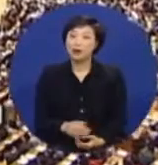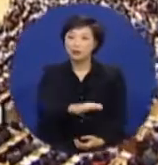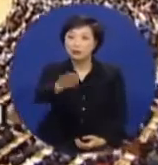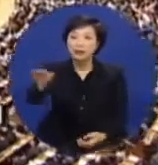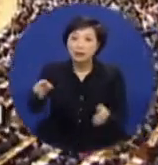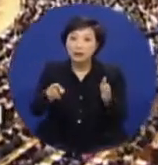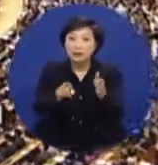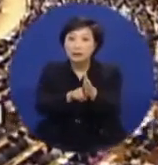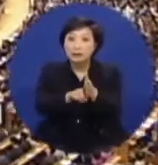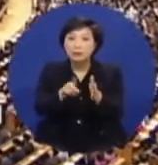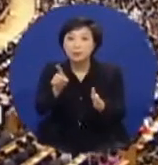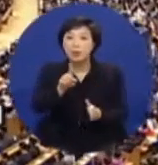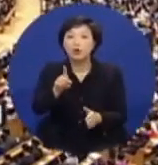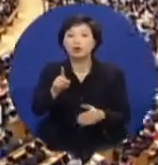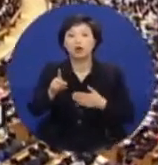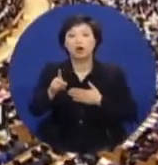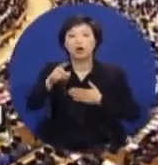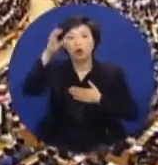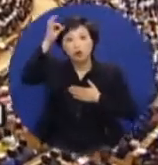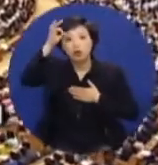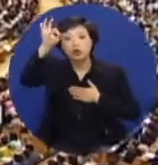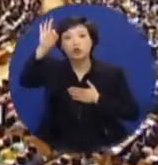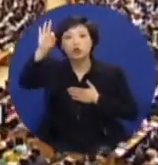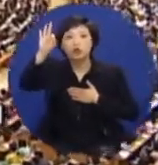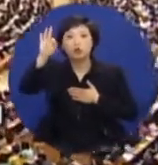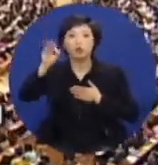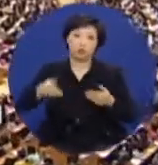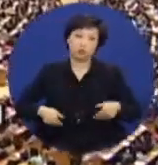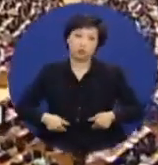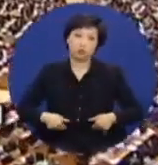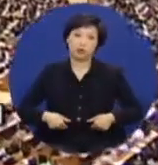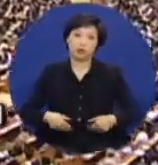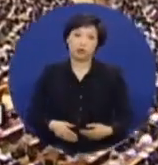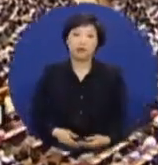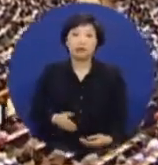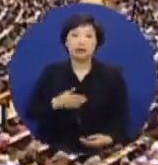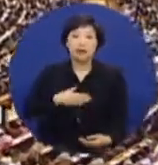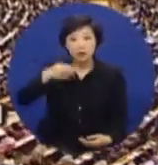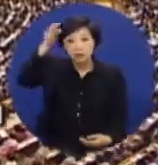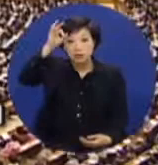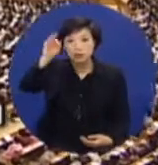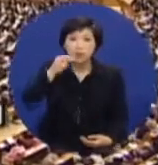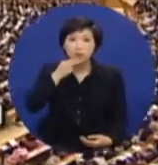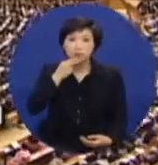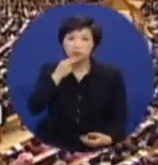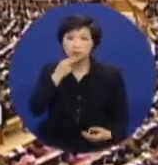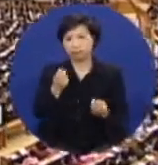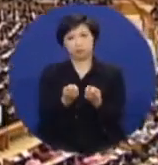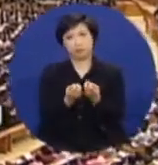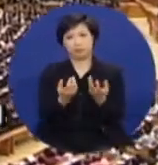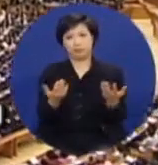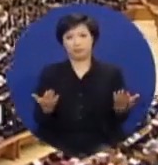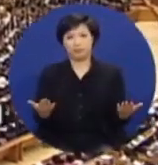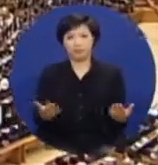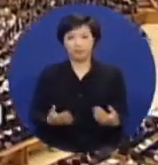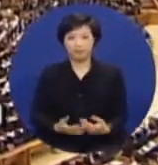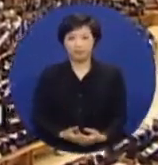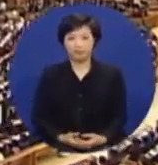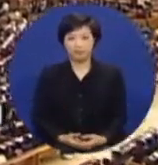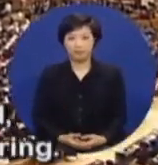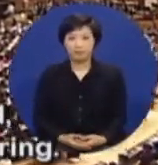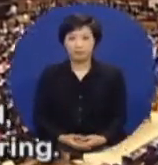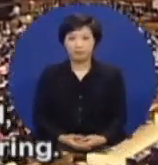믿음은 인중 해 트리 할 때 인종 아 넘은 아무것도 안 돼 안